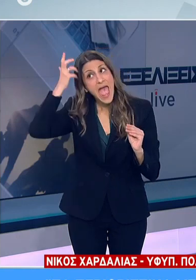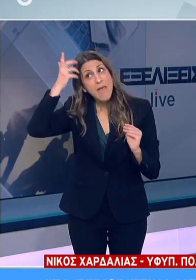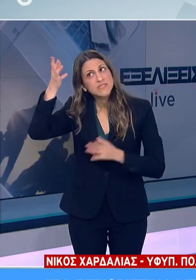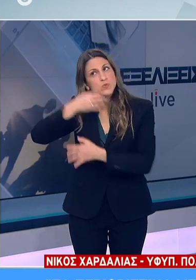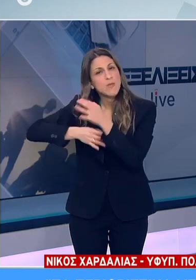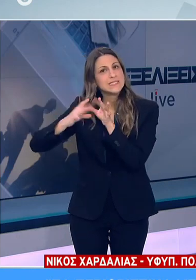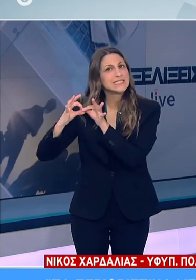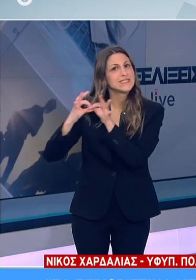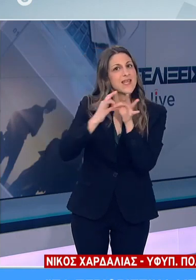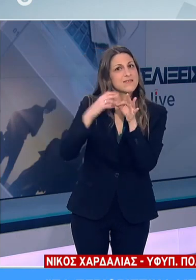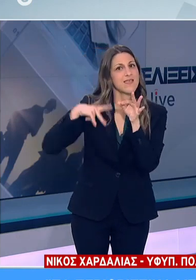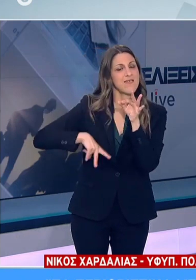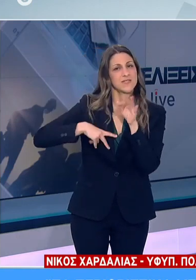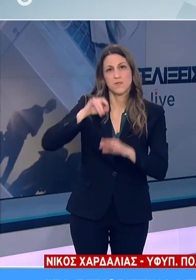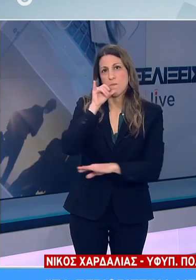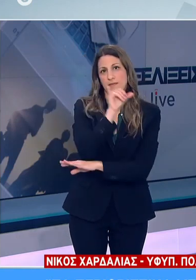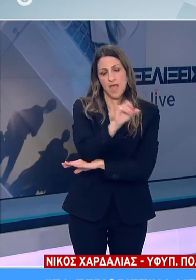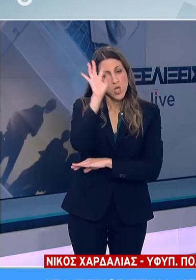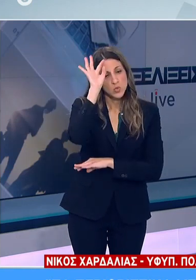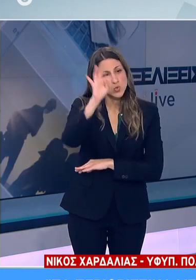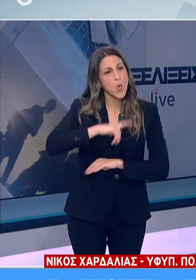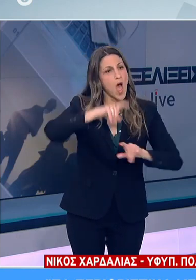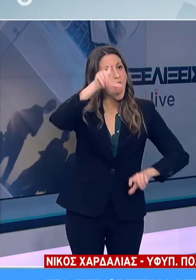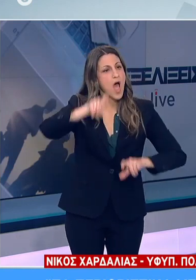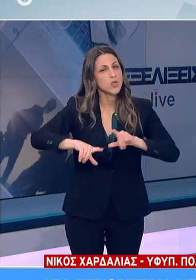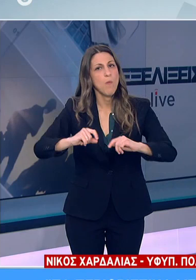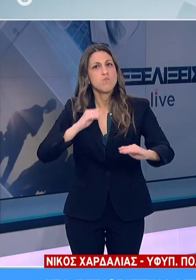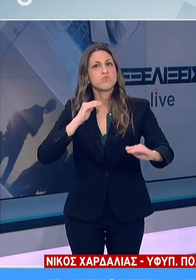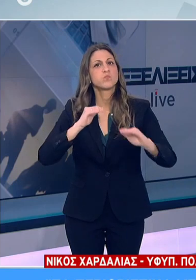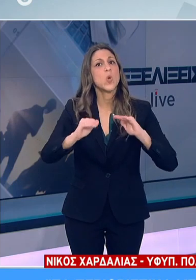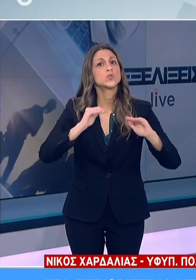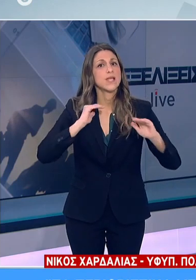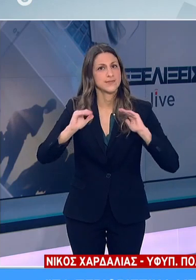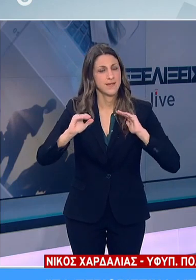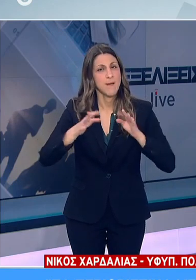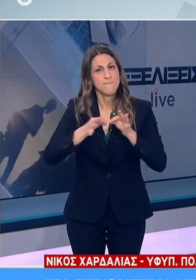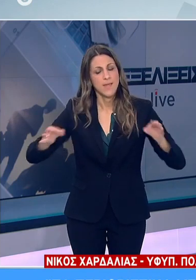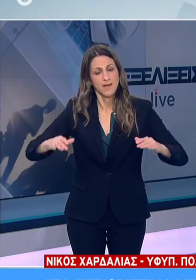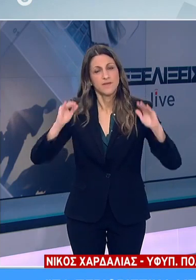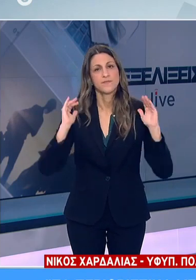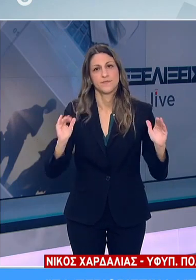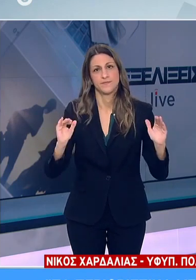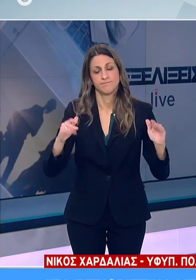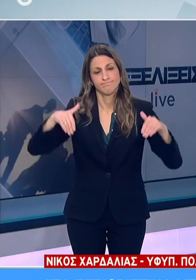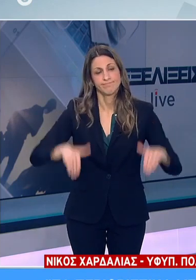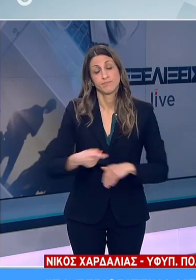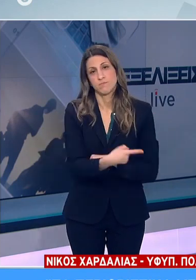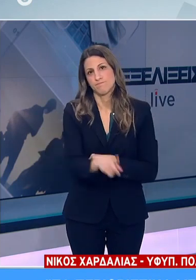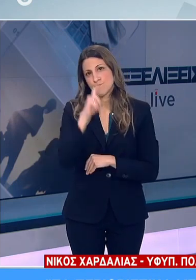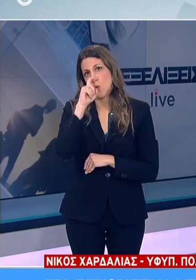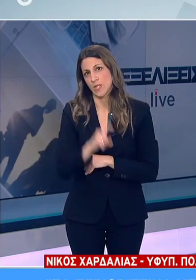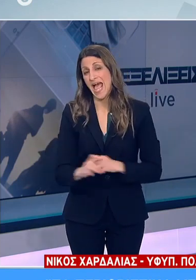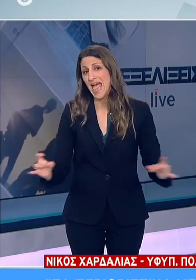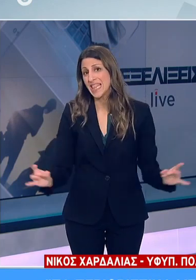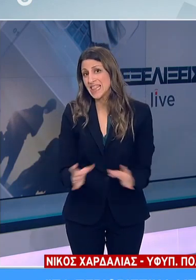είναι αποκλειστικά η προστασία της ζωής των πολιτών. Και σε αυτό δεν επιτρέπεται καμία χαλάρωση, κανένας εφησυχασμός. Αν